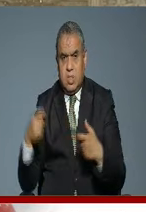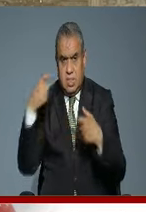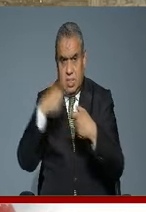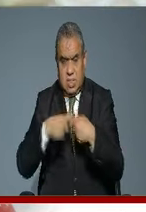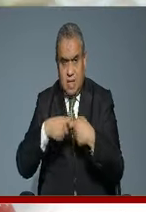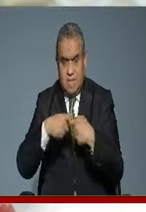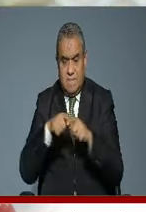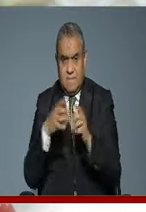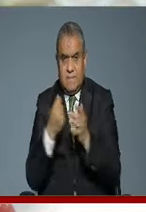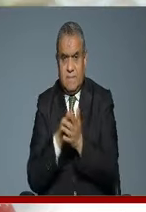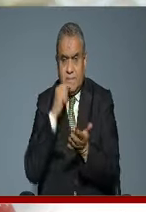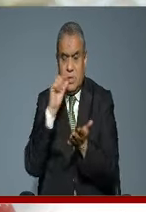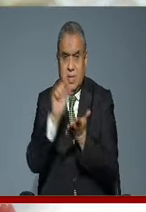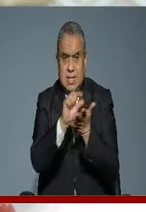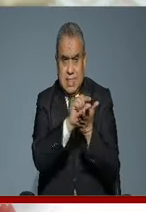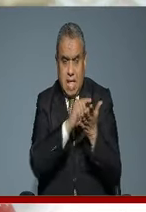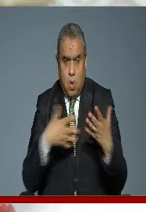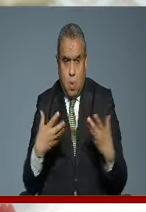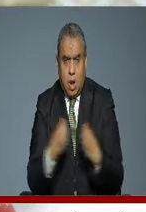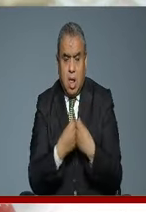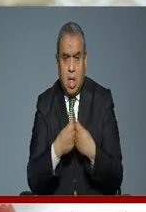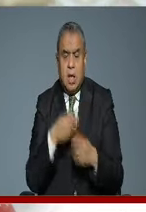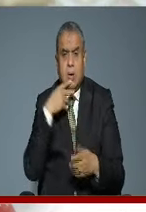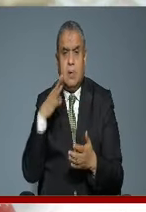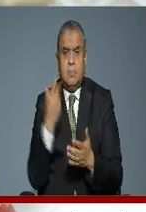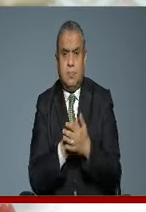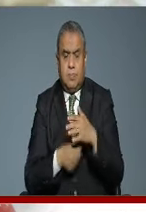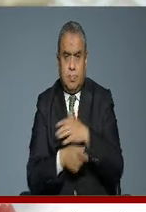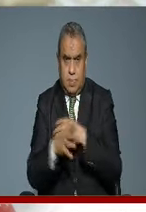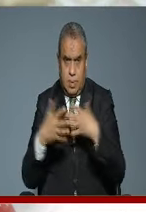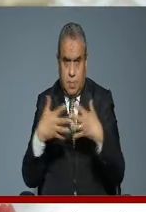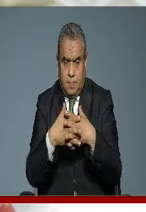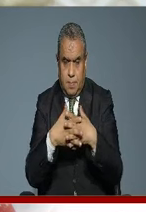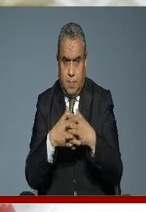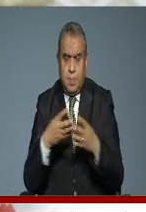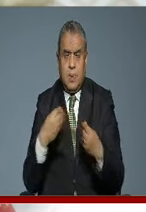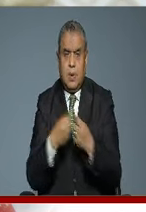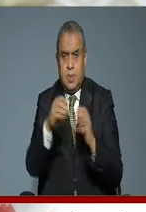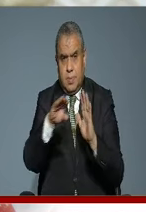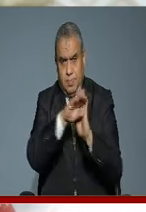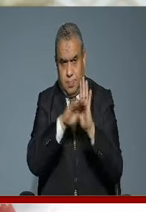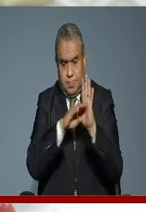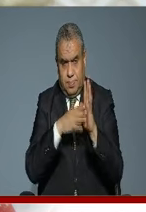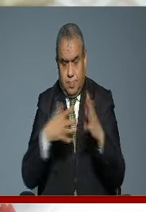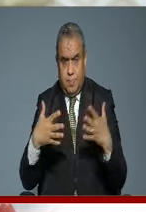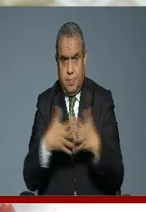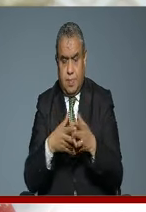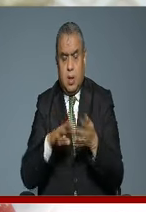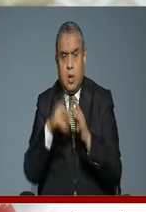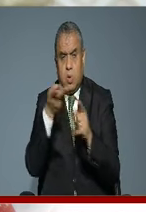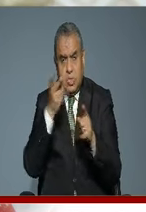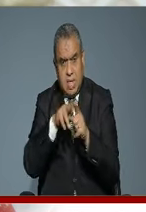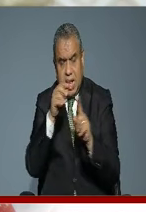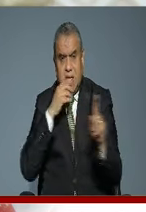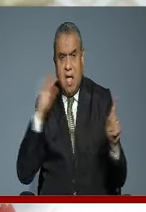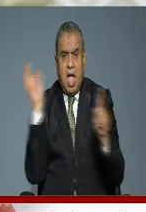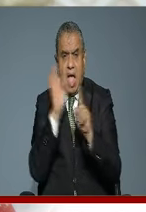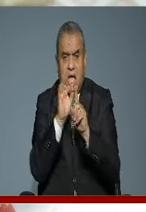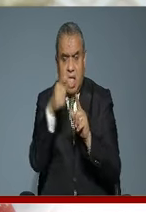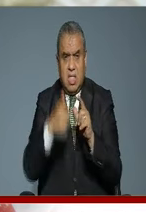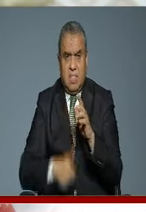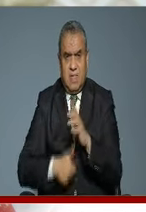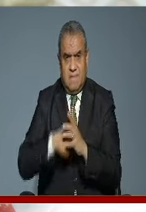دخول الدول النامية إلى هذه المنظمة، وهذا مهم جدا